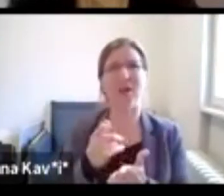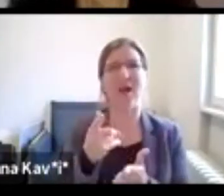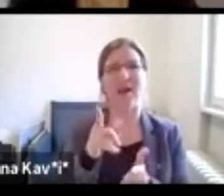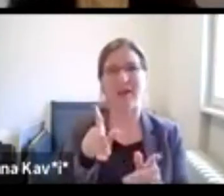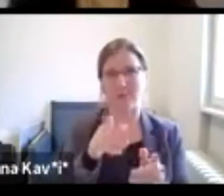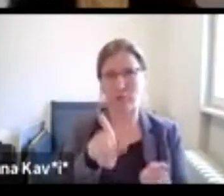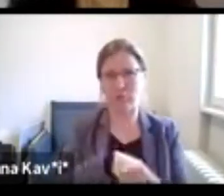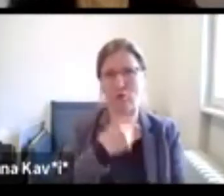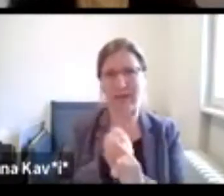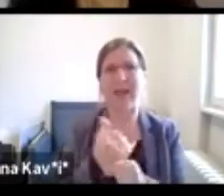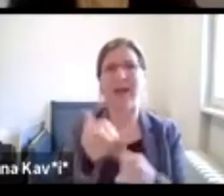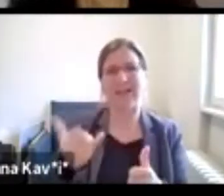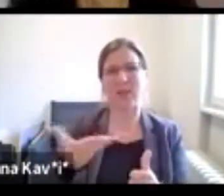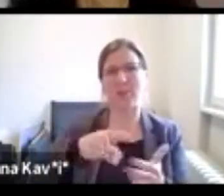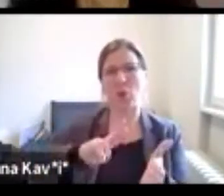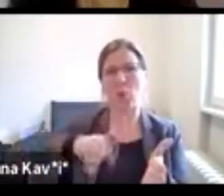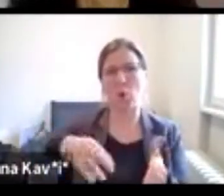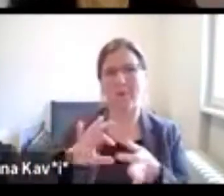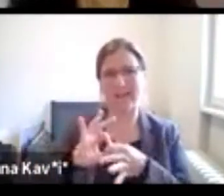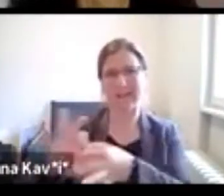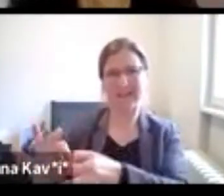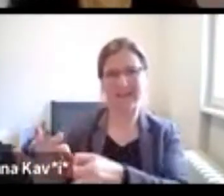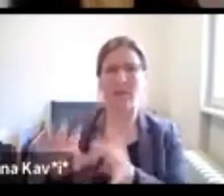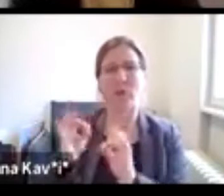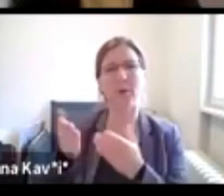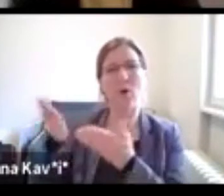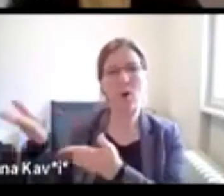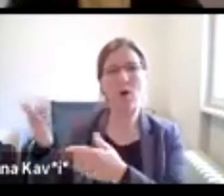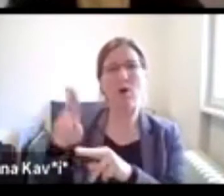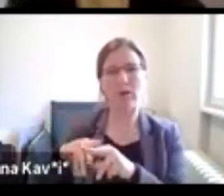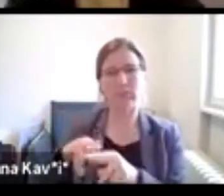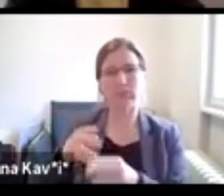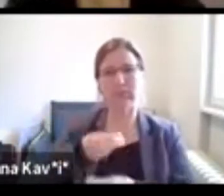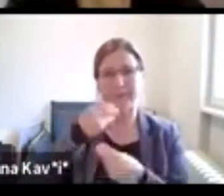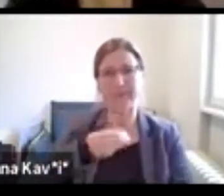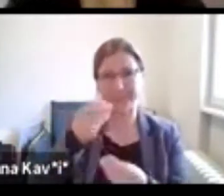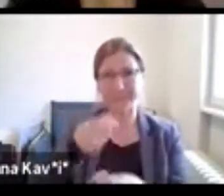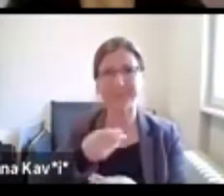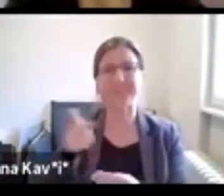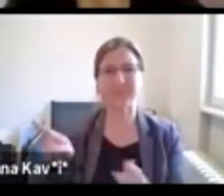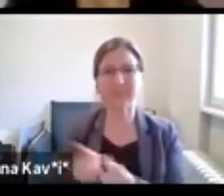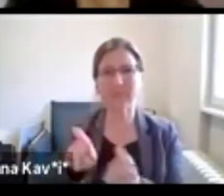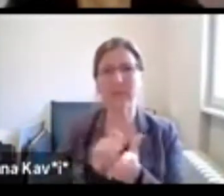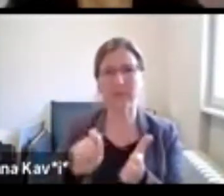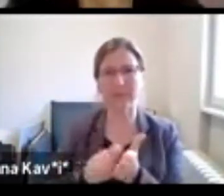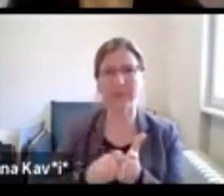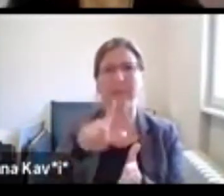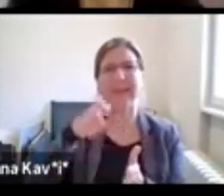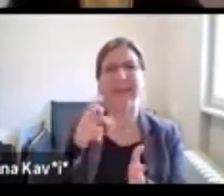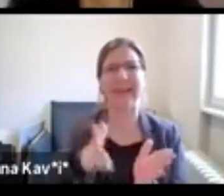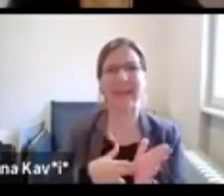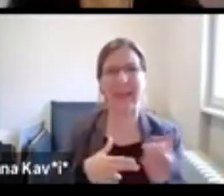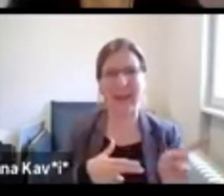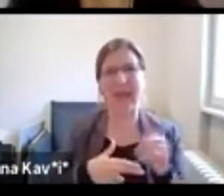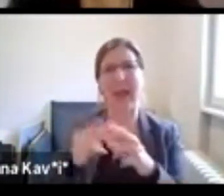vrijeme. Će govoriti o onome što je, a zajedno su u knjižici sudjelovale Jelena i Ana Barić, pa su se